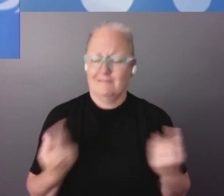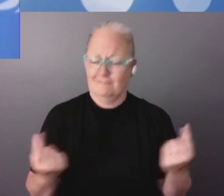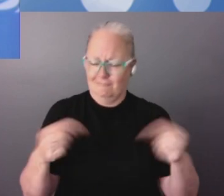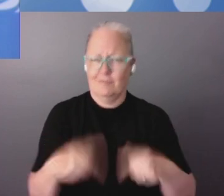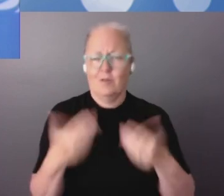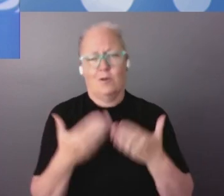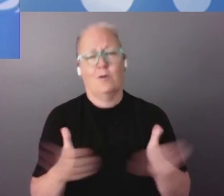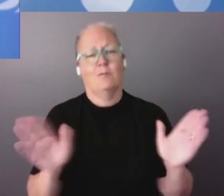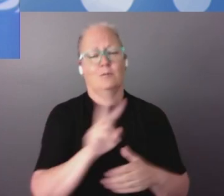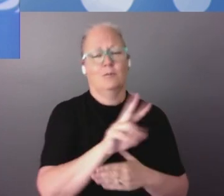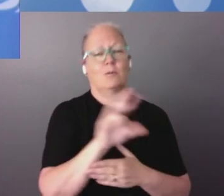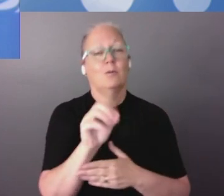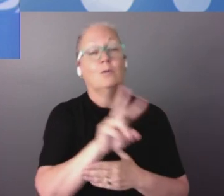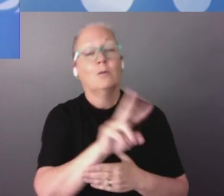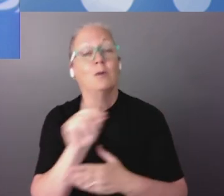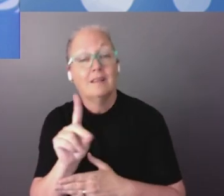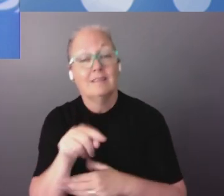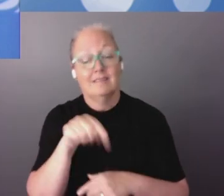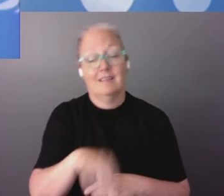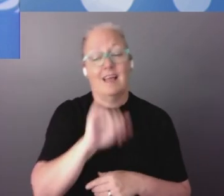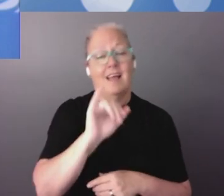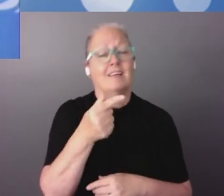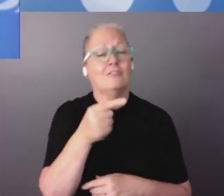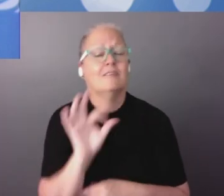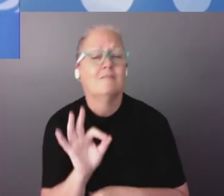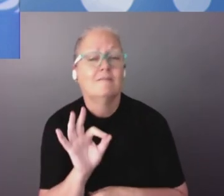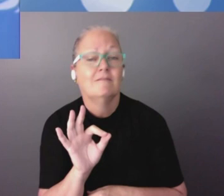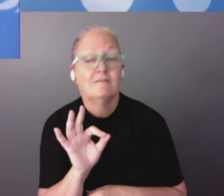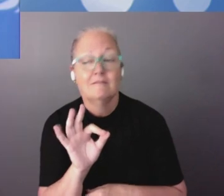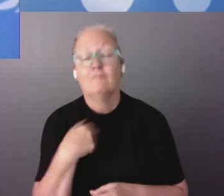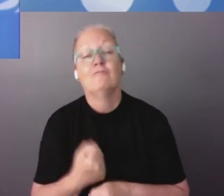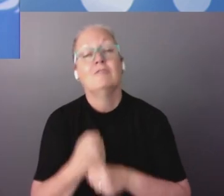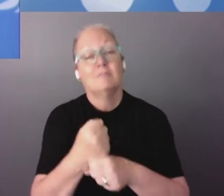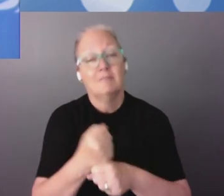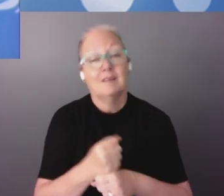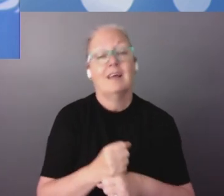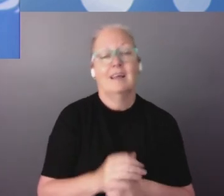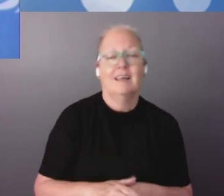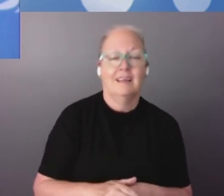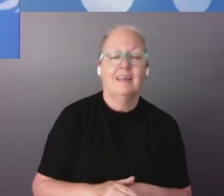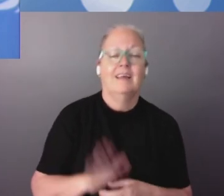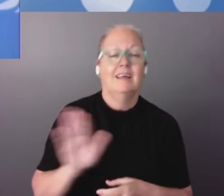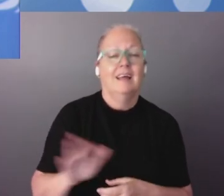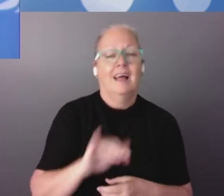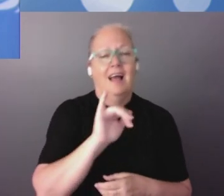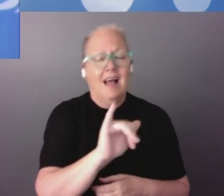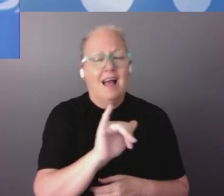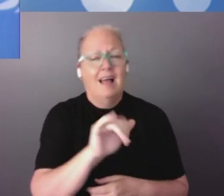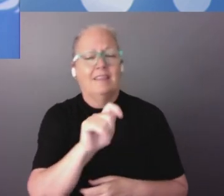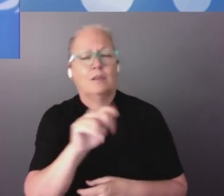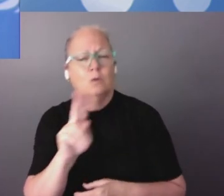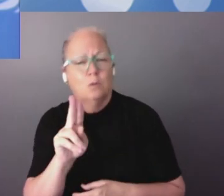Дамы и господа, это для меня огромная честь, что я могу участвовать в этой церемонии открытия 16-го выпуска